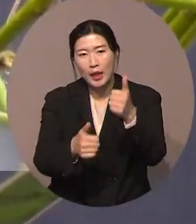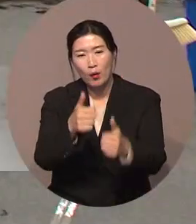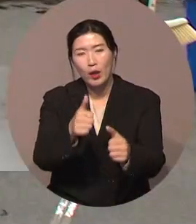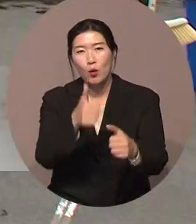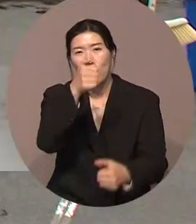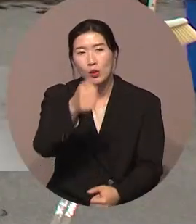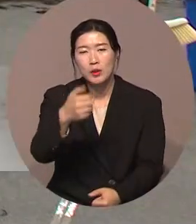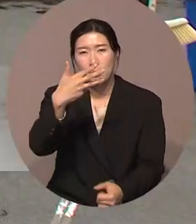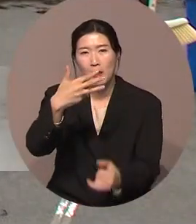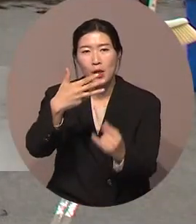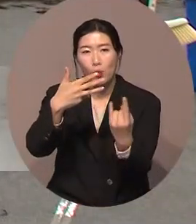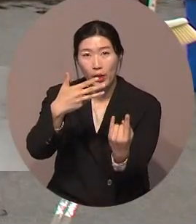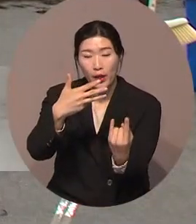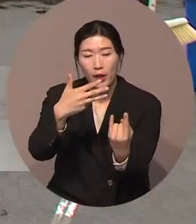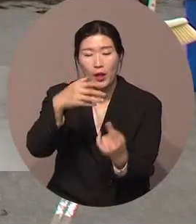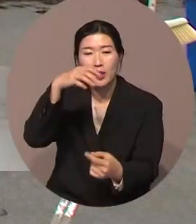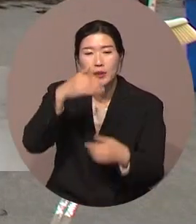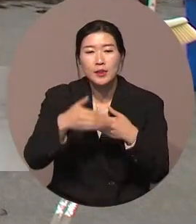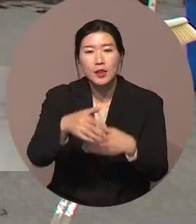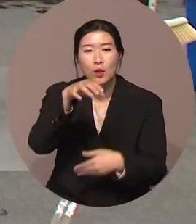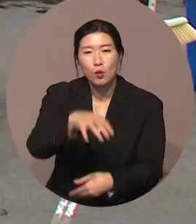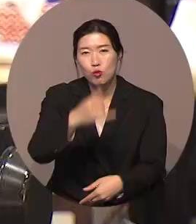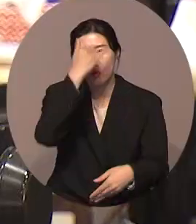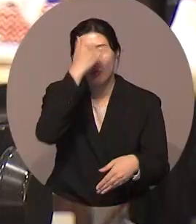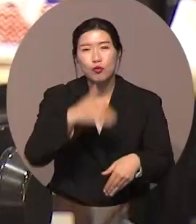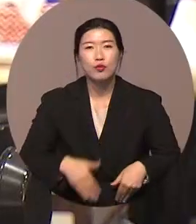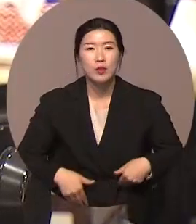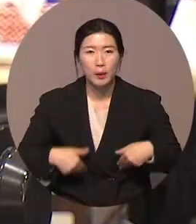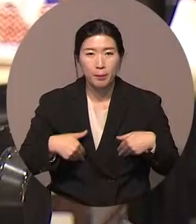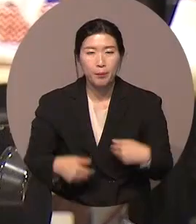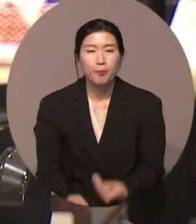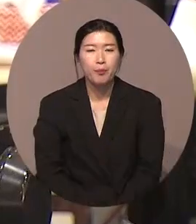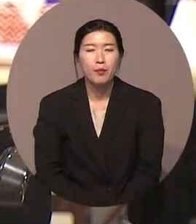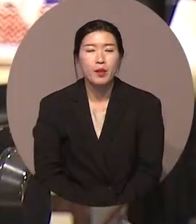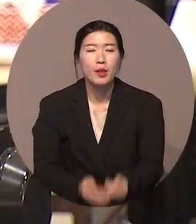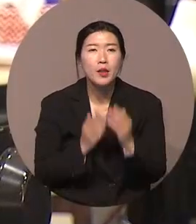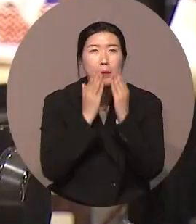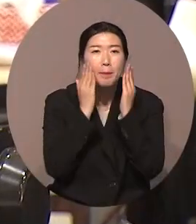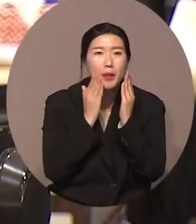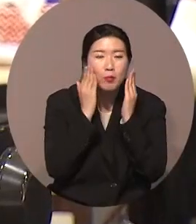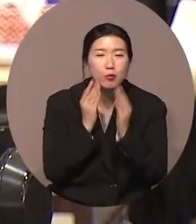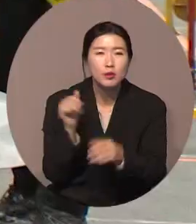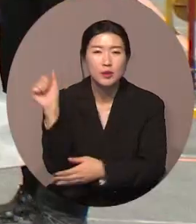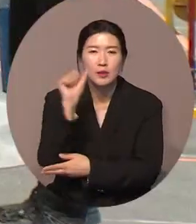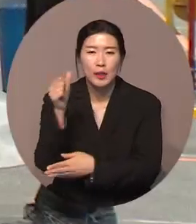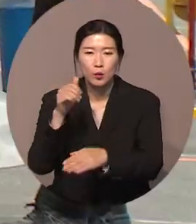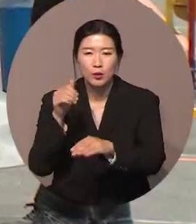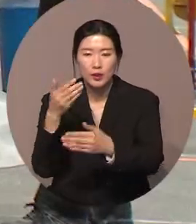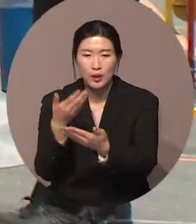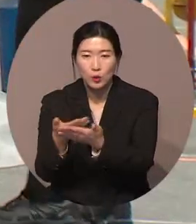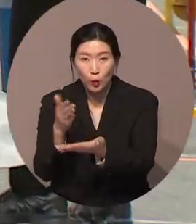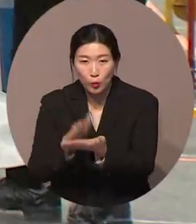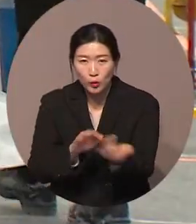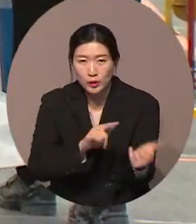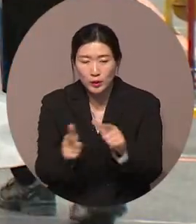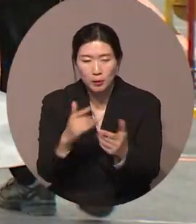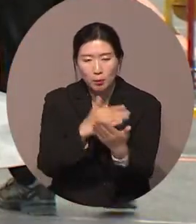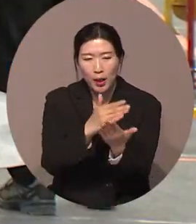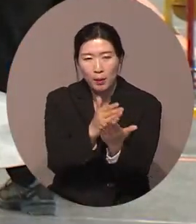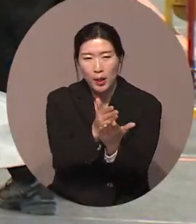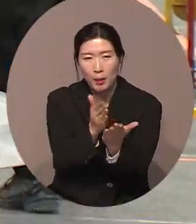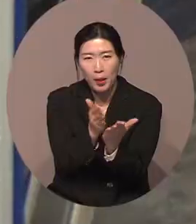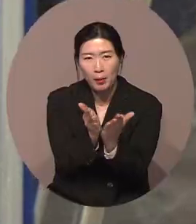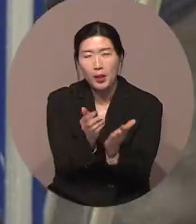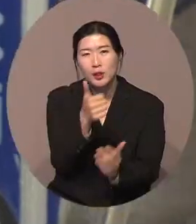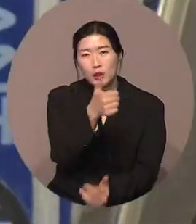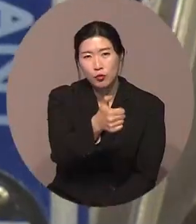대회가 충남에서 16년 만에 다시 열렸습니다. 피부 미용과 자동차 정비 등 쉬운 게 종목에 참가한 선수